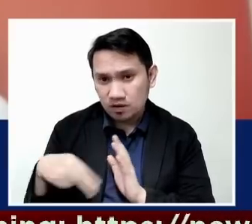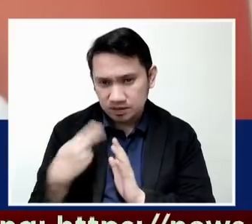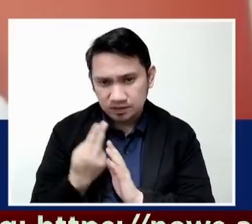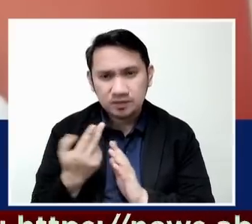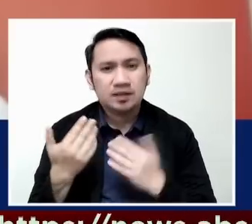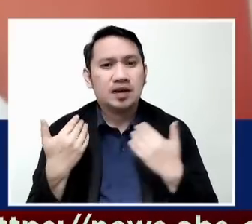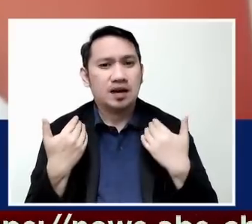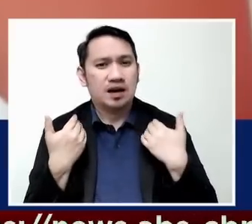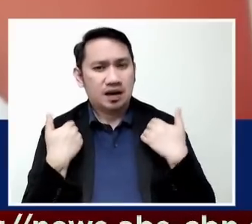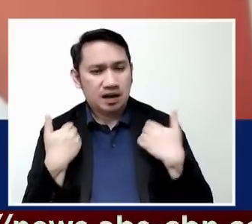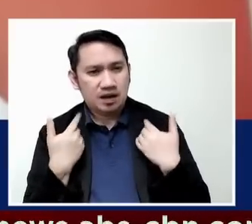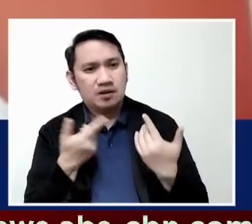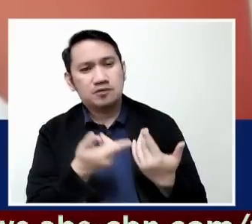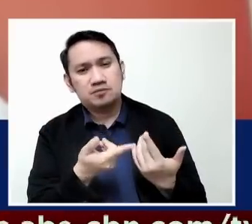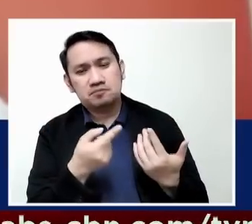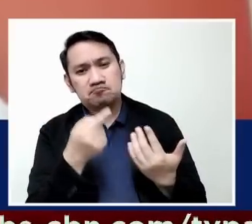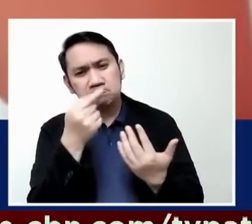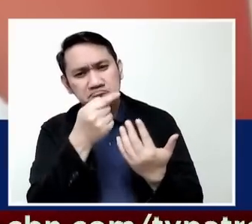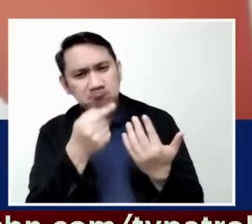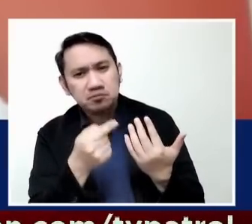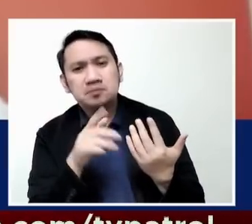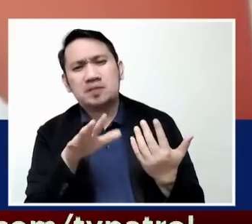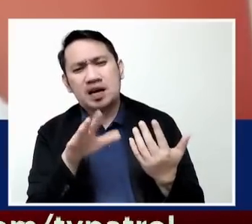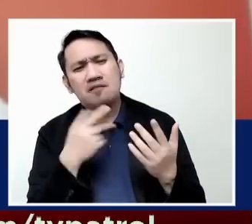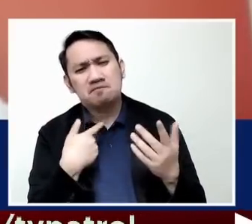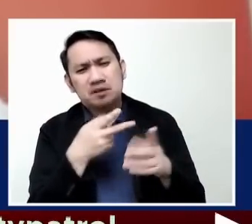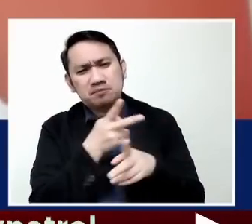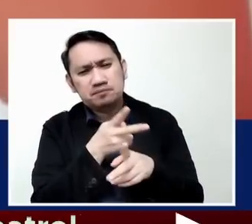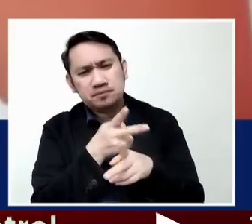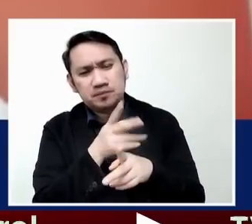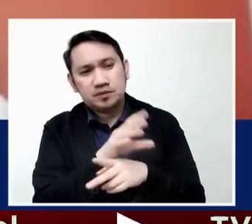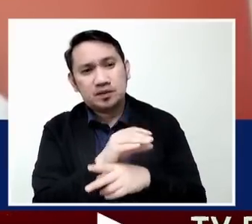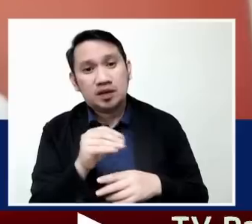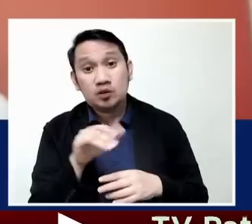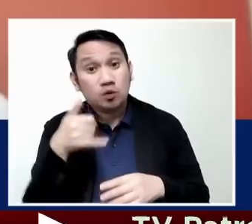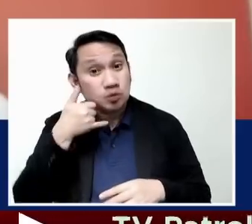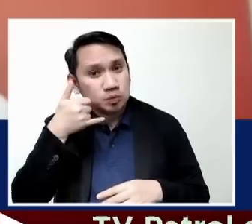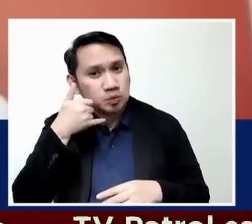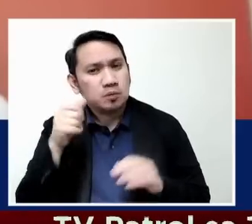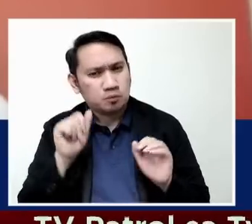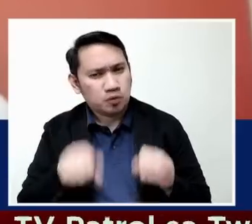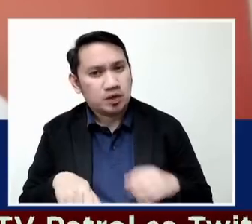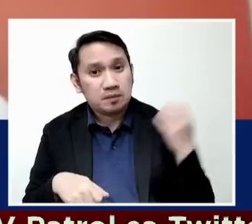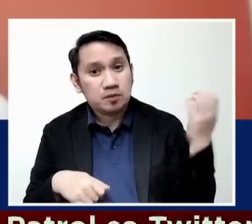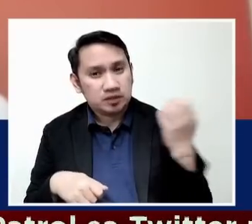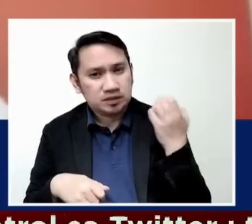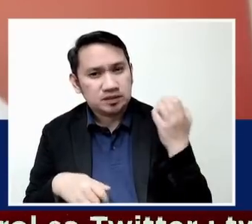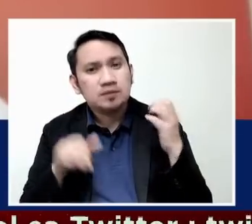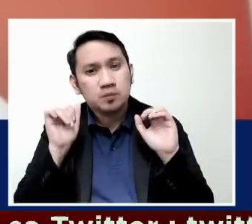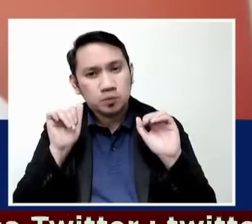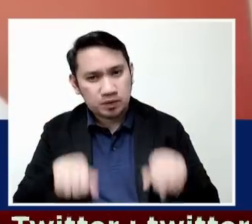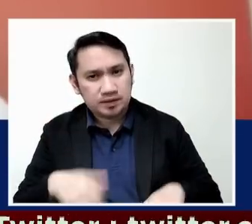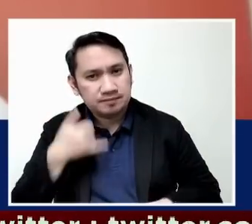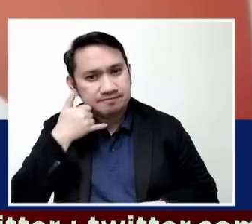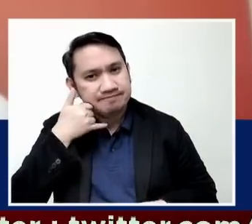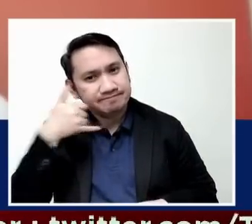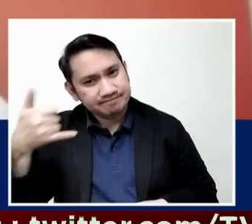yung social media na may nagbabantay at yung mga hotlines po natin. So pwede silang tumawag